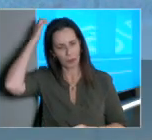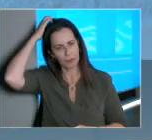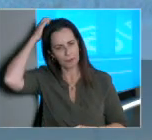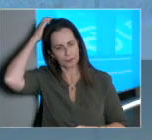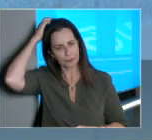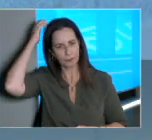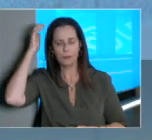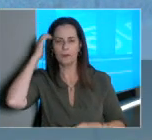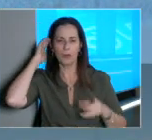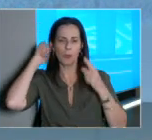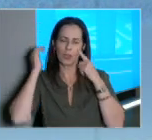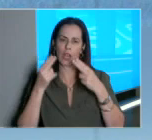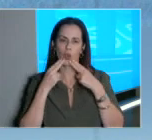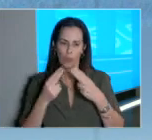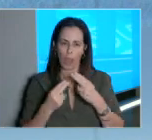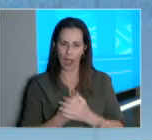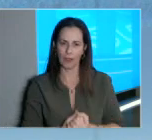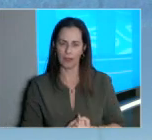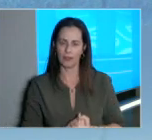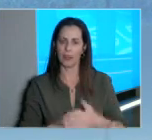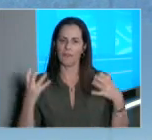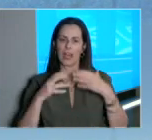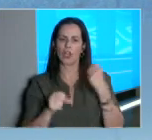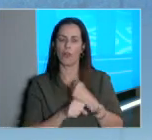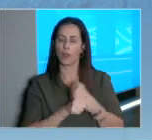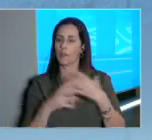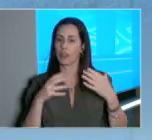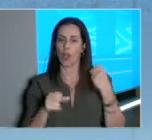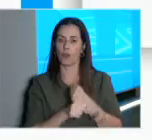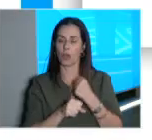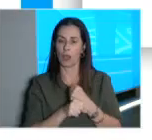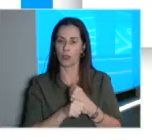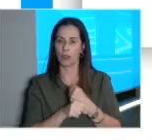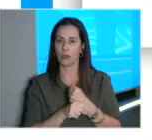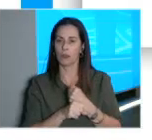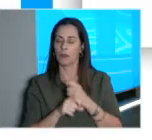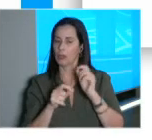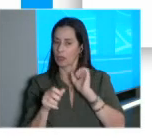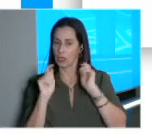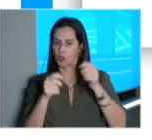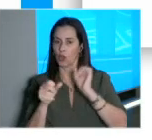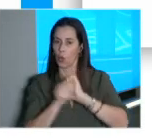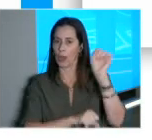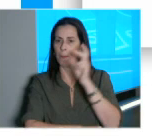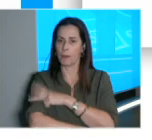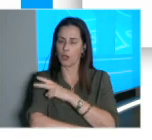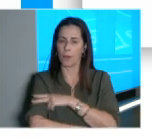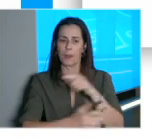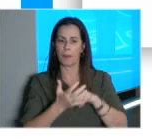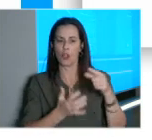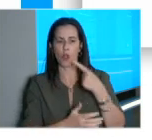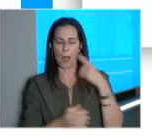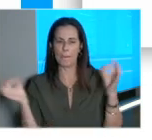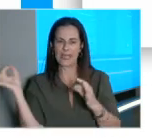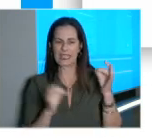התגובה, הקצרה של מפלגת העבודה. מפלגת העבודה הגישה תלונה במשטרה בגין דבריו